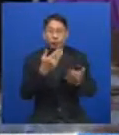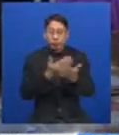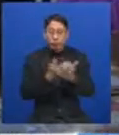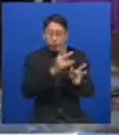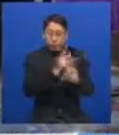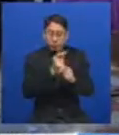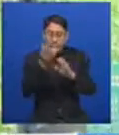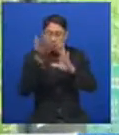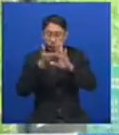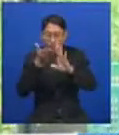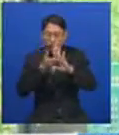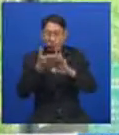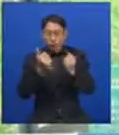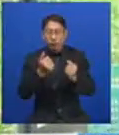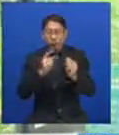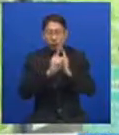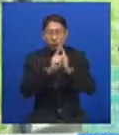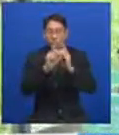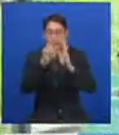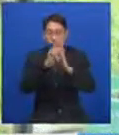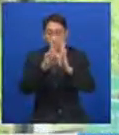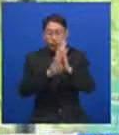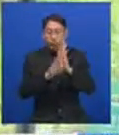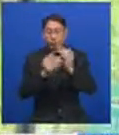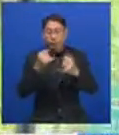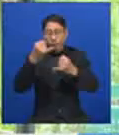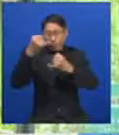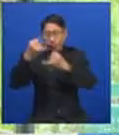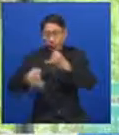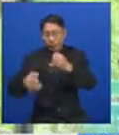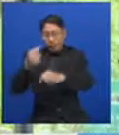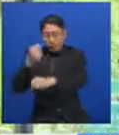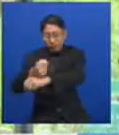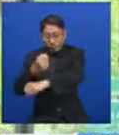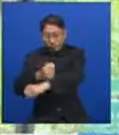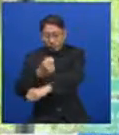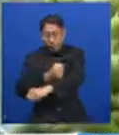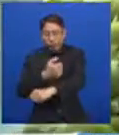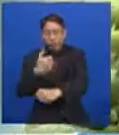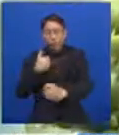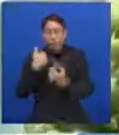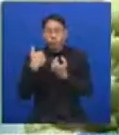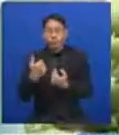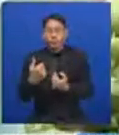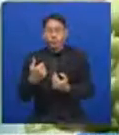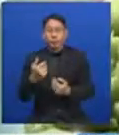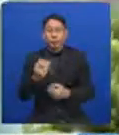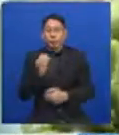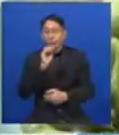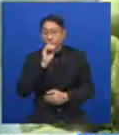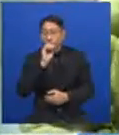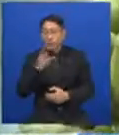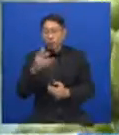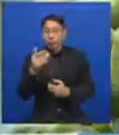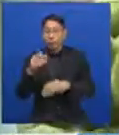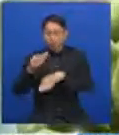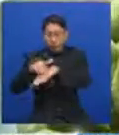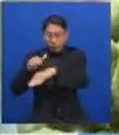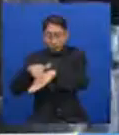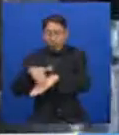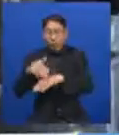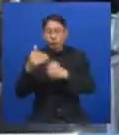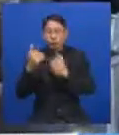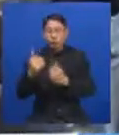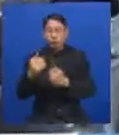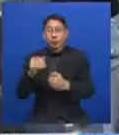ธกส.ได้นะคะมีระเบียบกติกาอยู่กับตัวสุดท้ายแรงงานเนี่ยรองก็บอกว่าอาจจะแจ้งทางจัดหางานในส่